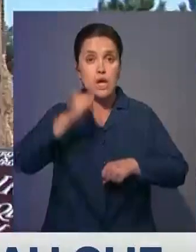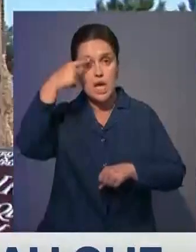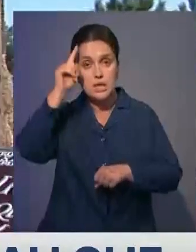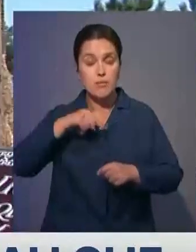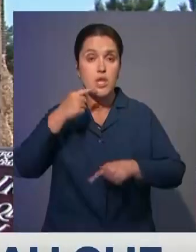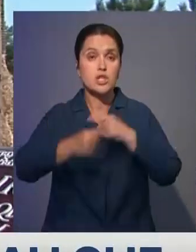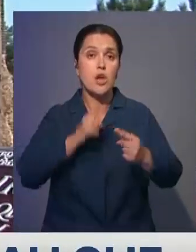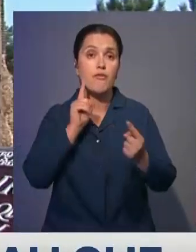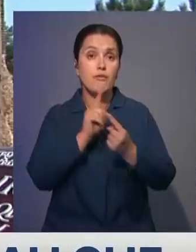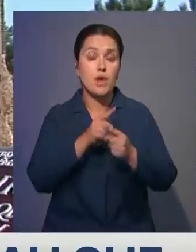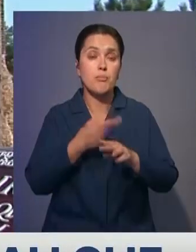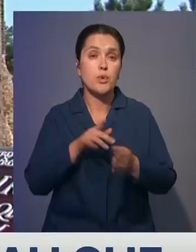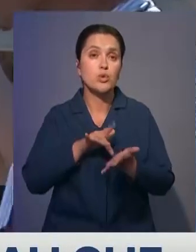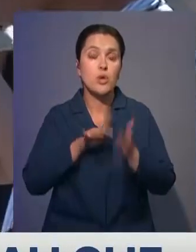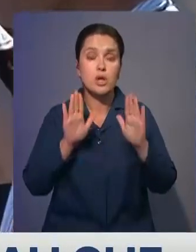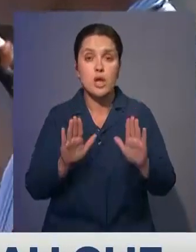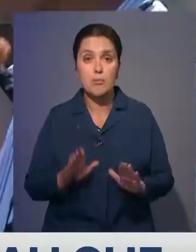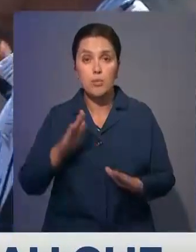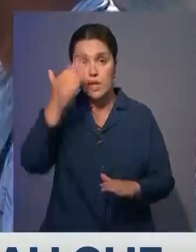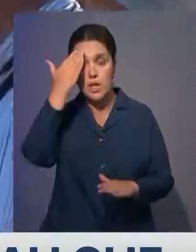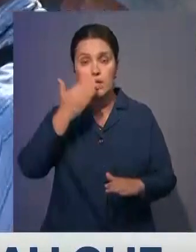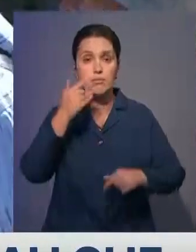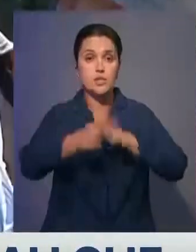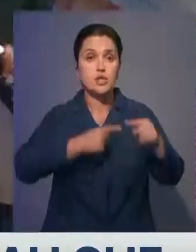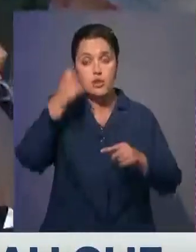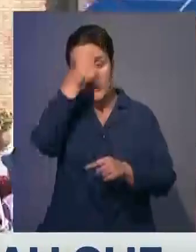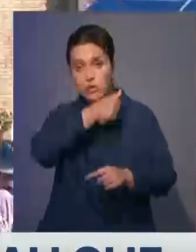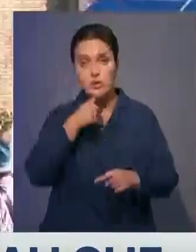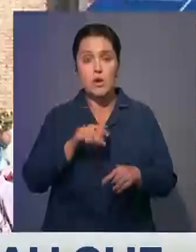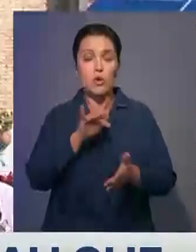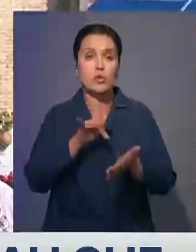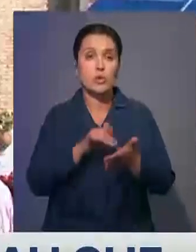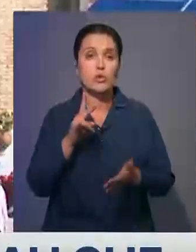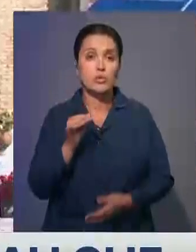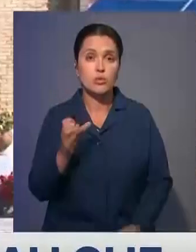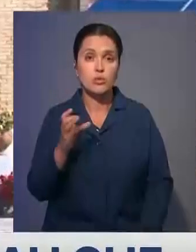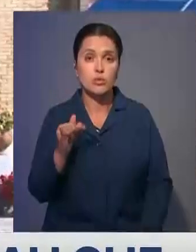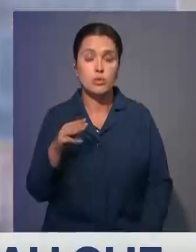Следующая встреча, как и туристическая ярмарка, пройдут летом следующего года, уже в Нур-Султане.